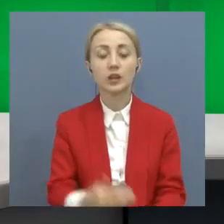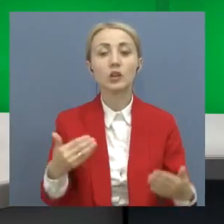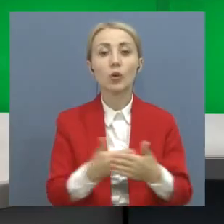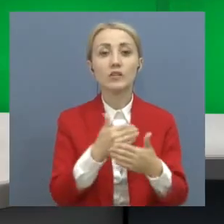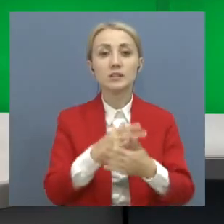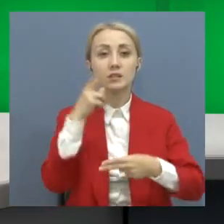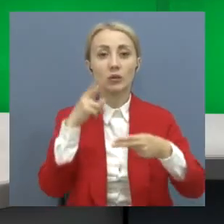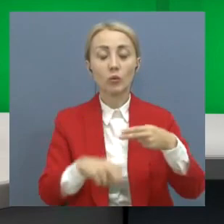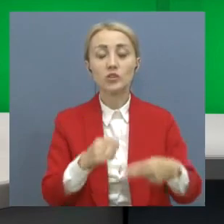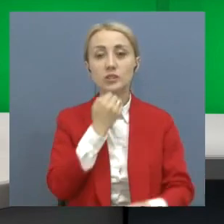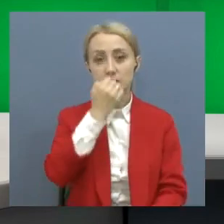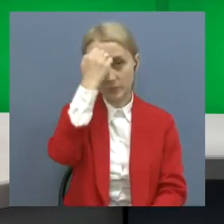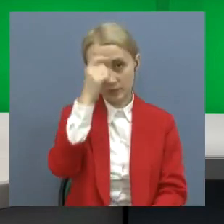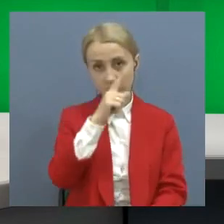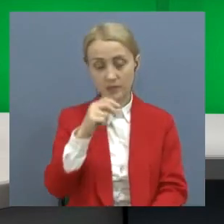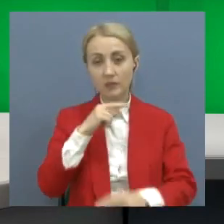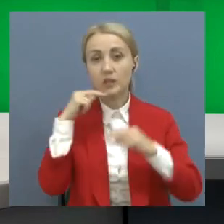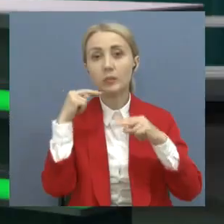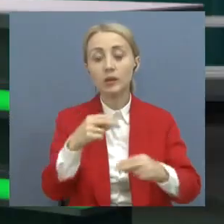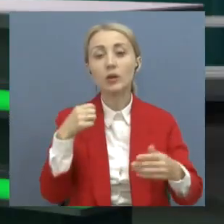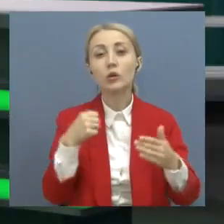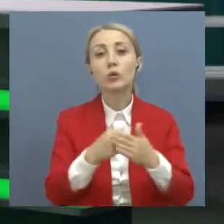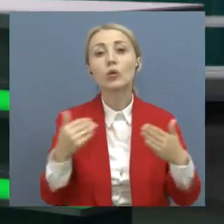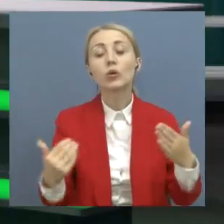Арнаға келіп түскен ақпараттар легі осындай. Эфир тізгінде